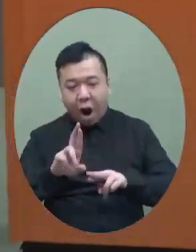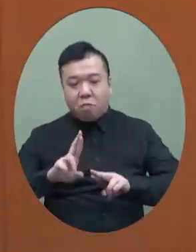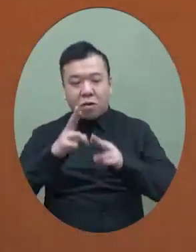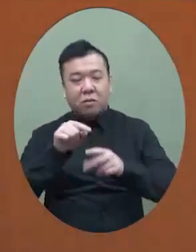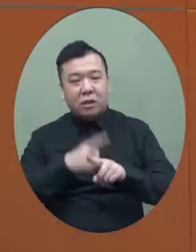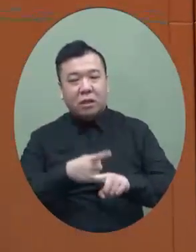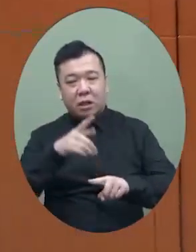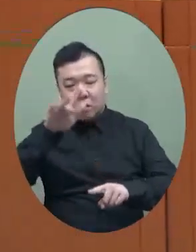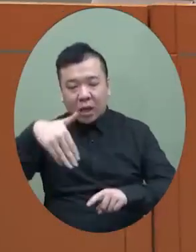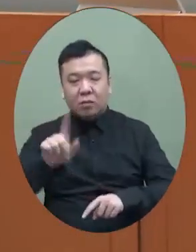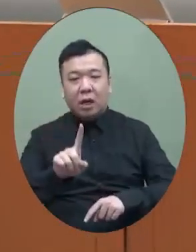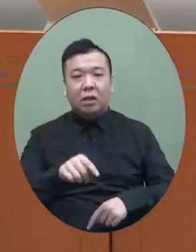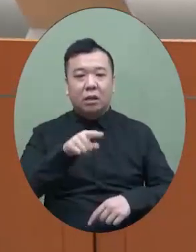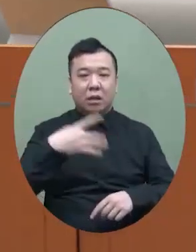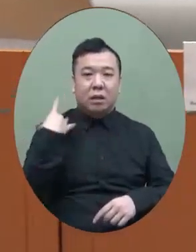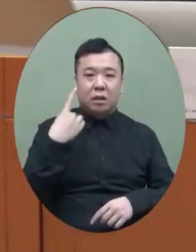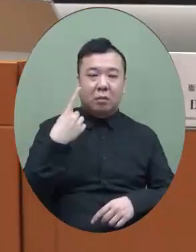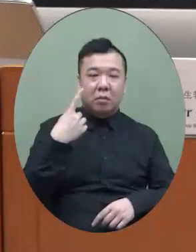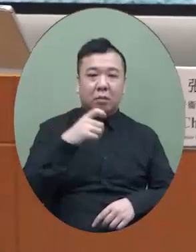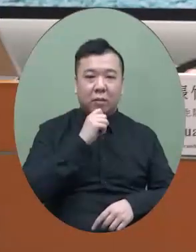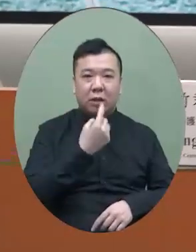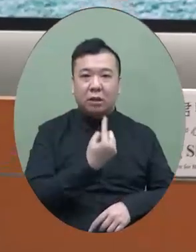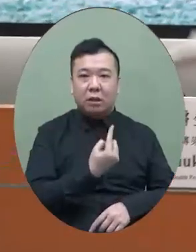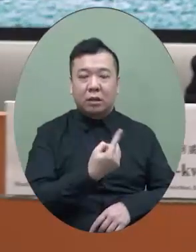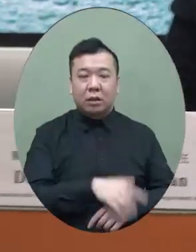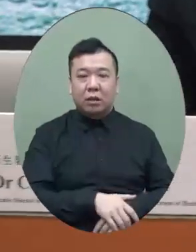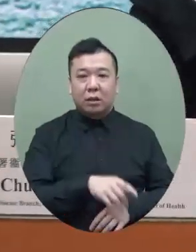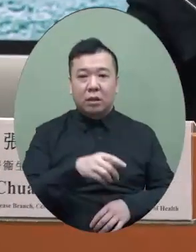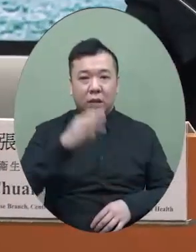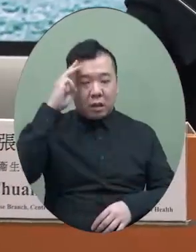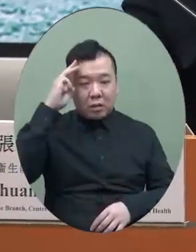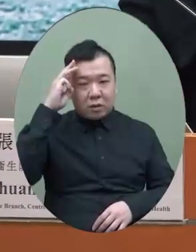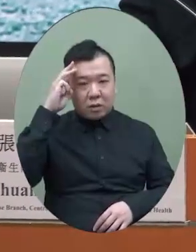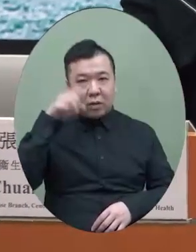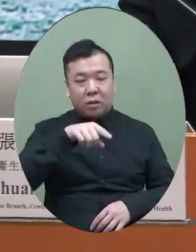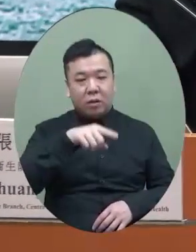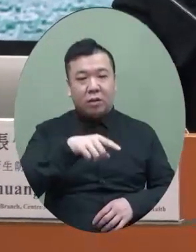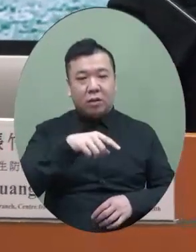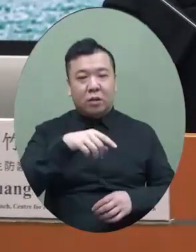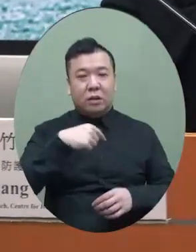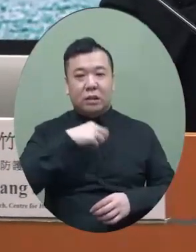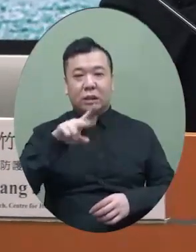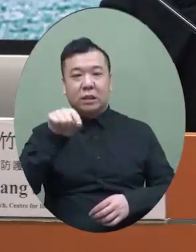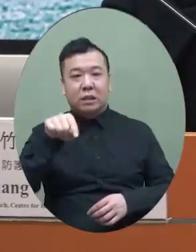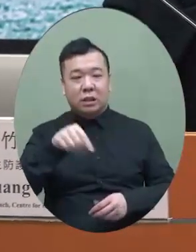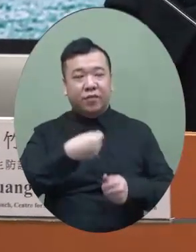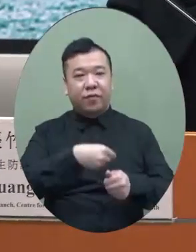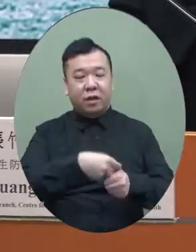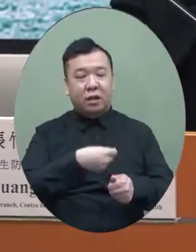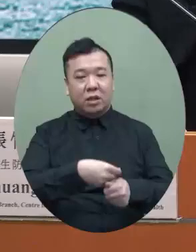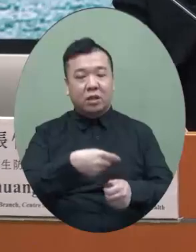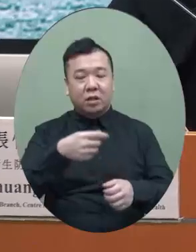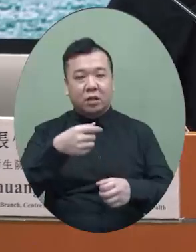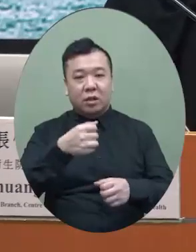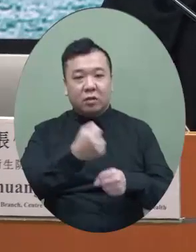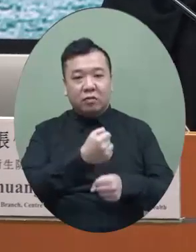來源啦。另外咧，琴日其實就有一個救世軍長康社區展能宿舍一個訓練員確診嘅，